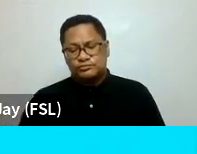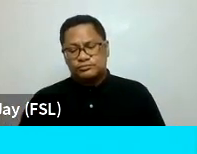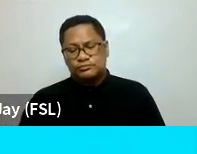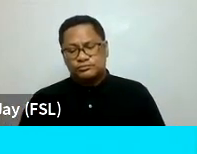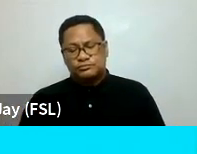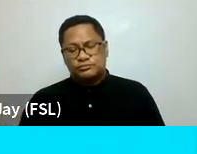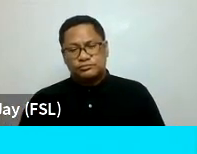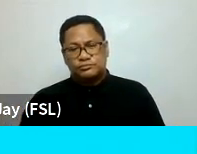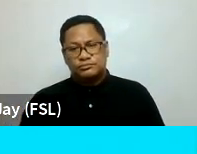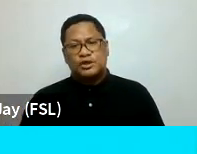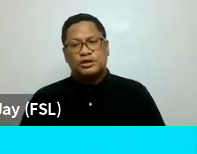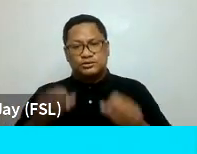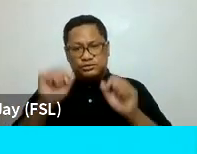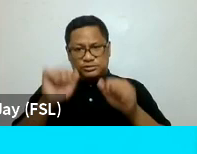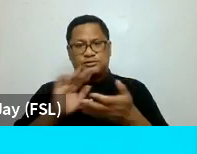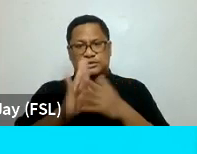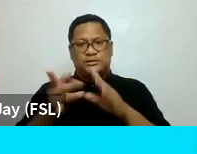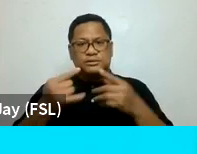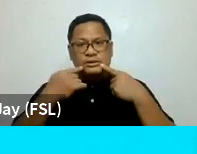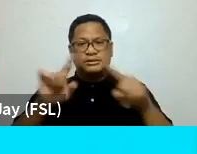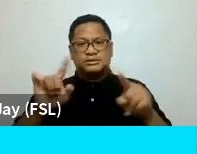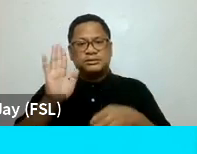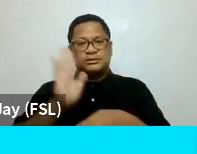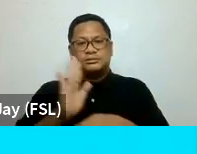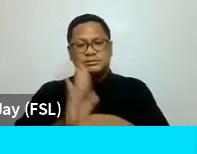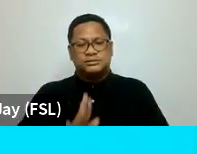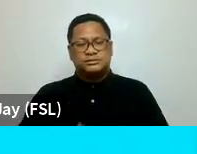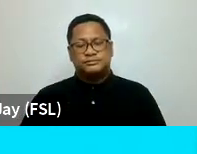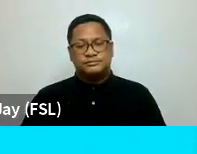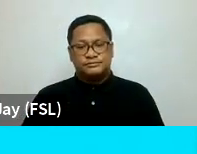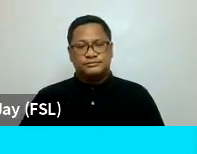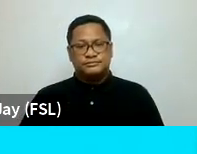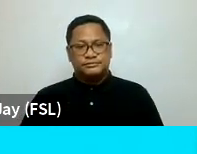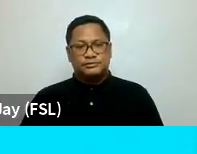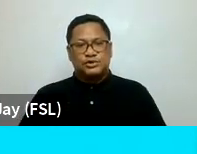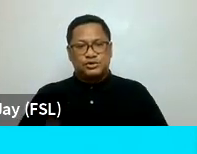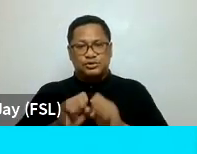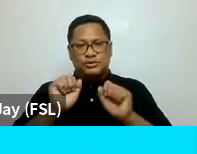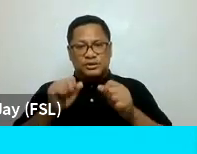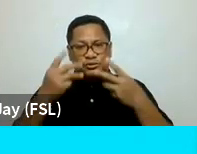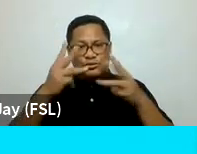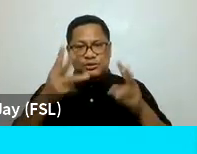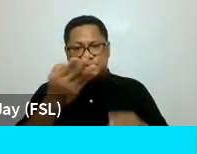so that they can succeed in business. So let's just watch these clips.